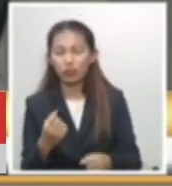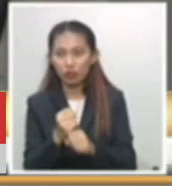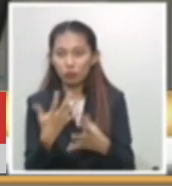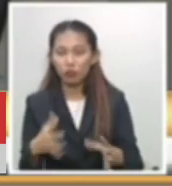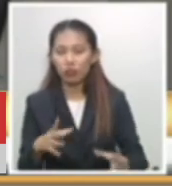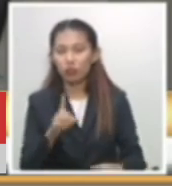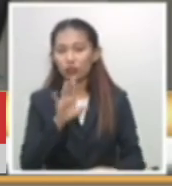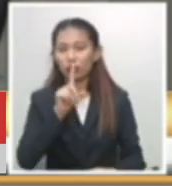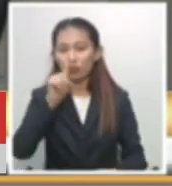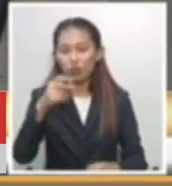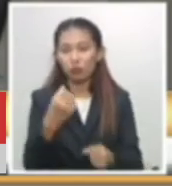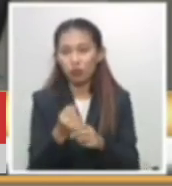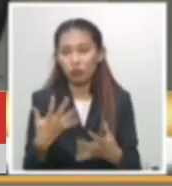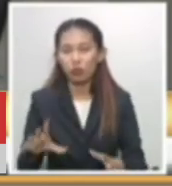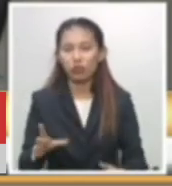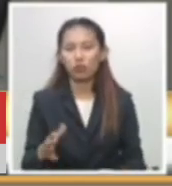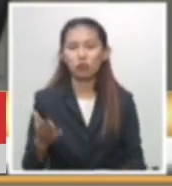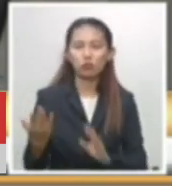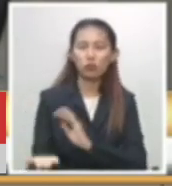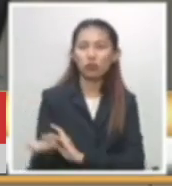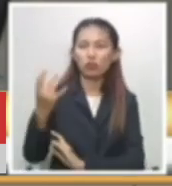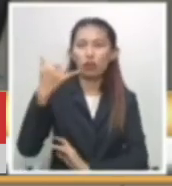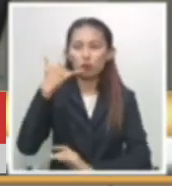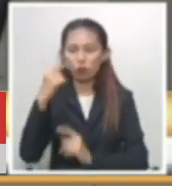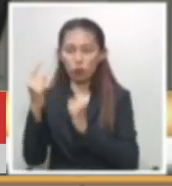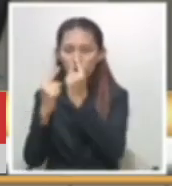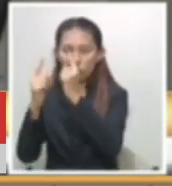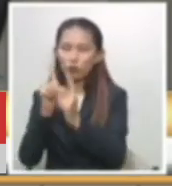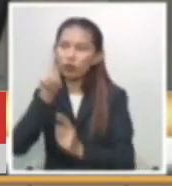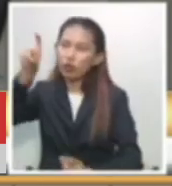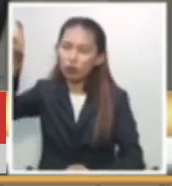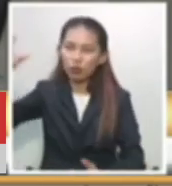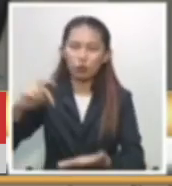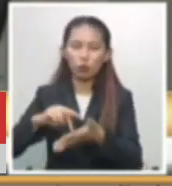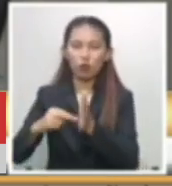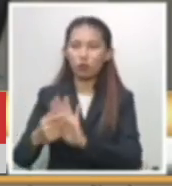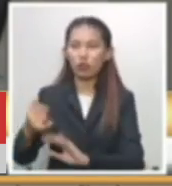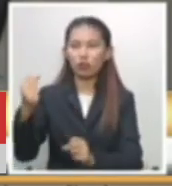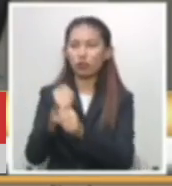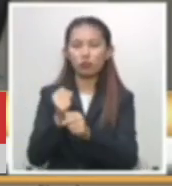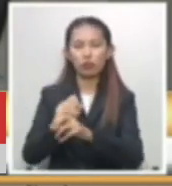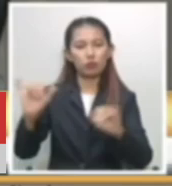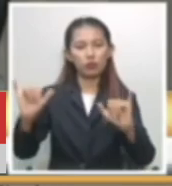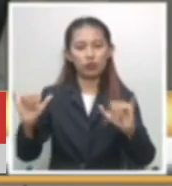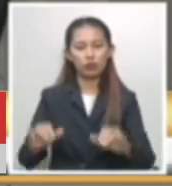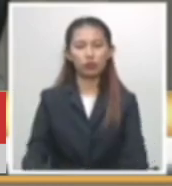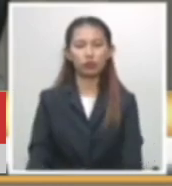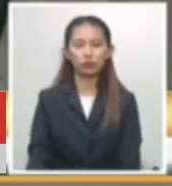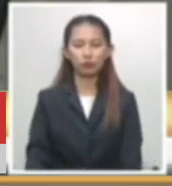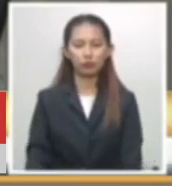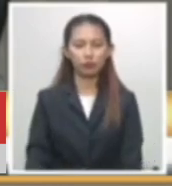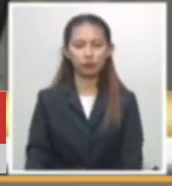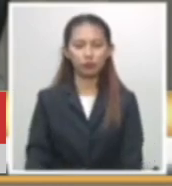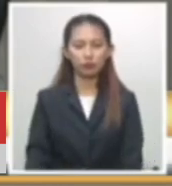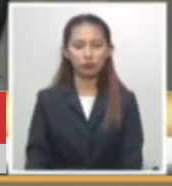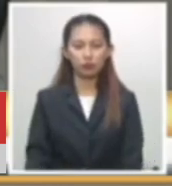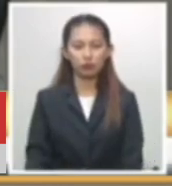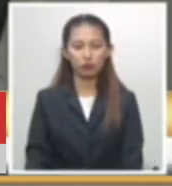พอเมื่อเช้าโทรไปสำนักงานเกี่ยวข้องเรื่องนี้ยังไม่มีสั่งการไปนะครับนี่คือเรื่อง